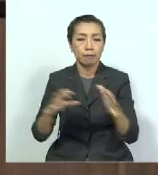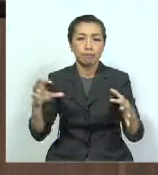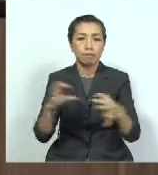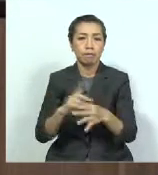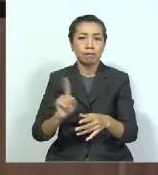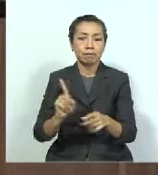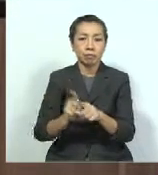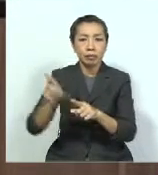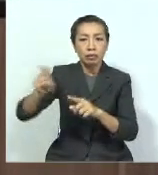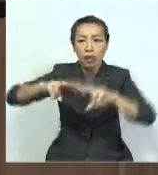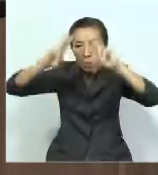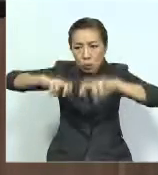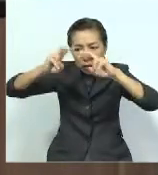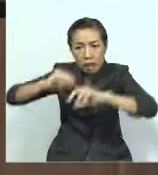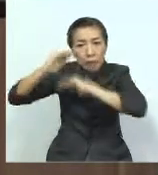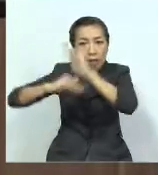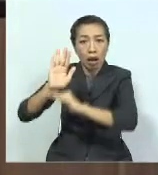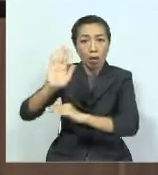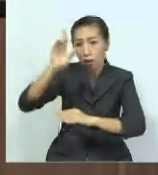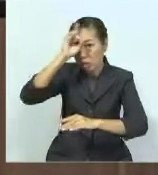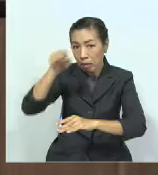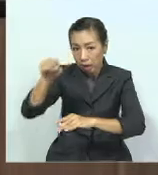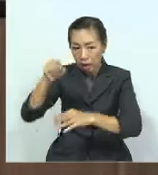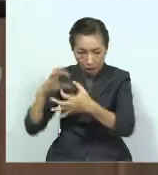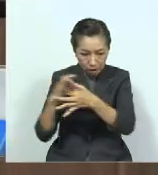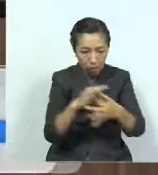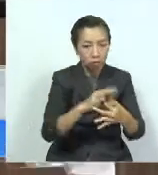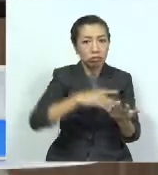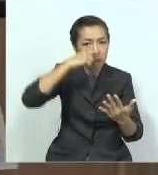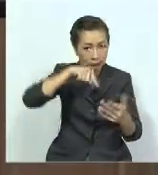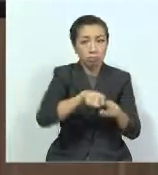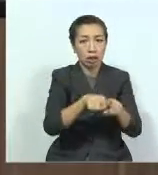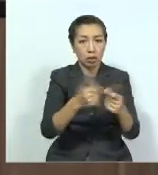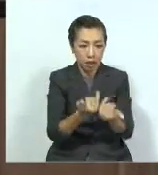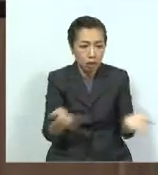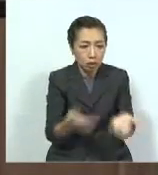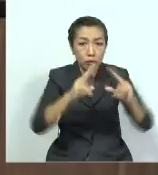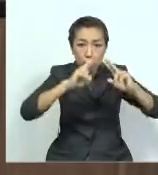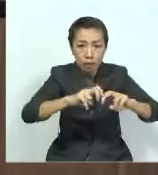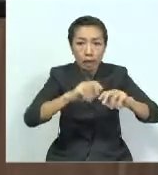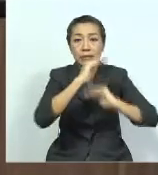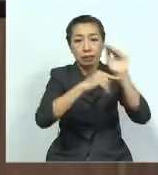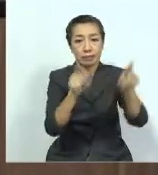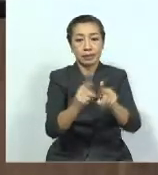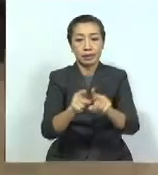การวิจัยพัฒนาอันนี้ก็เป็นเรื่องนึงซึ่งสอดคล้องกับที่เราให้ความสำคัญอยู่ในขณะนี้